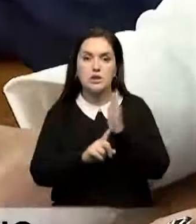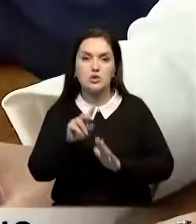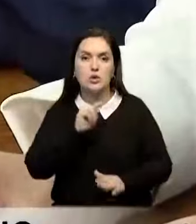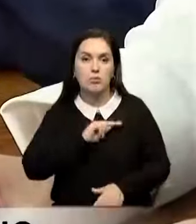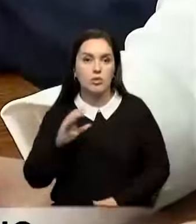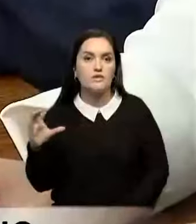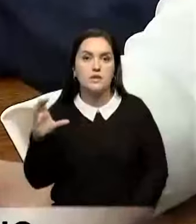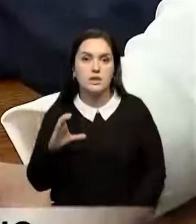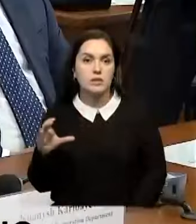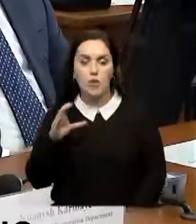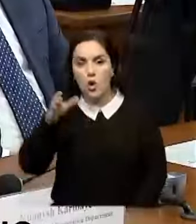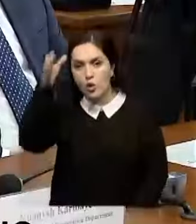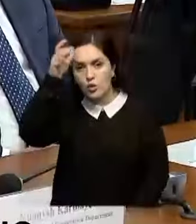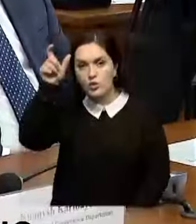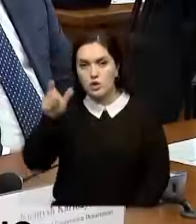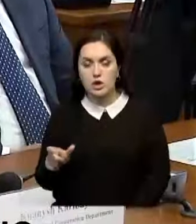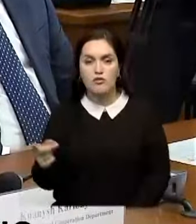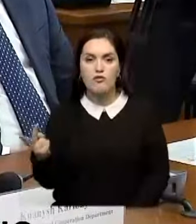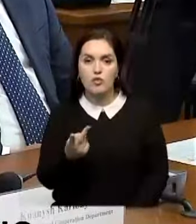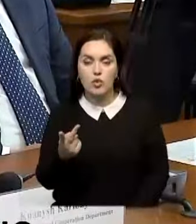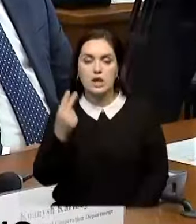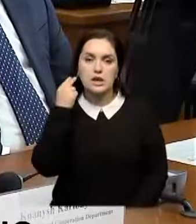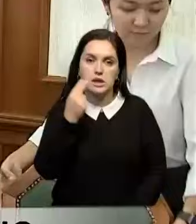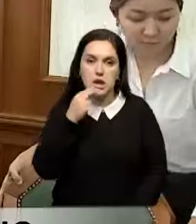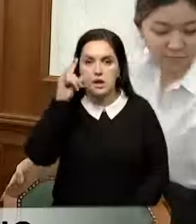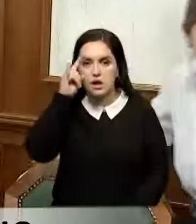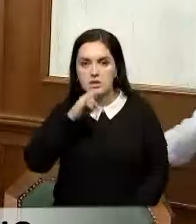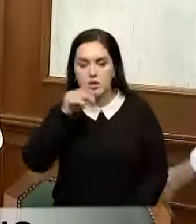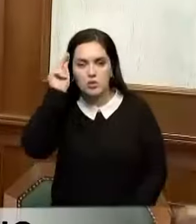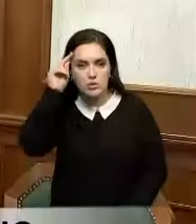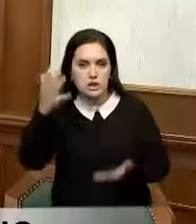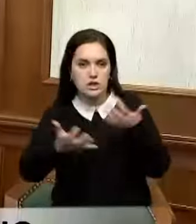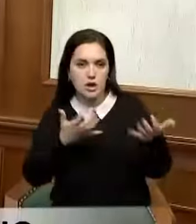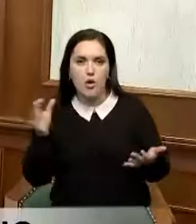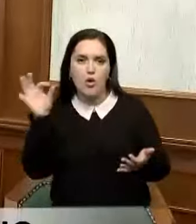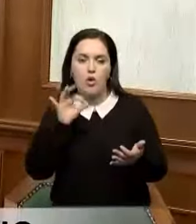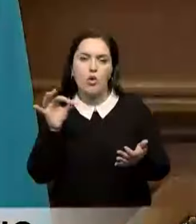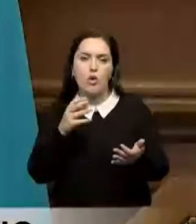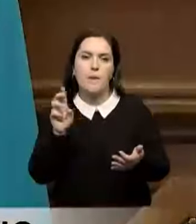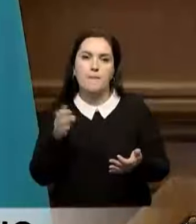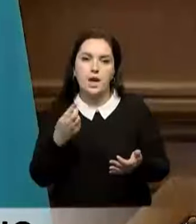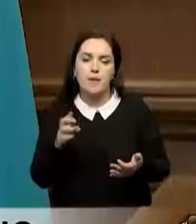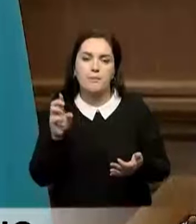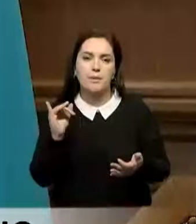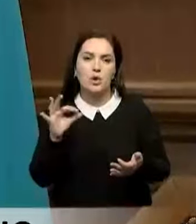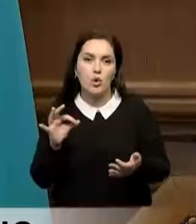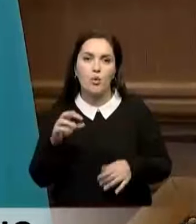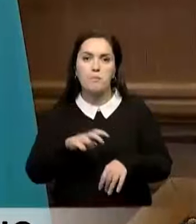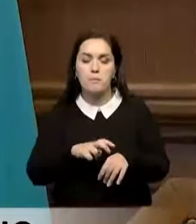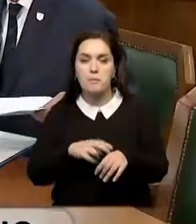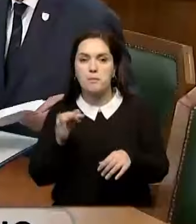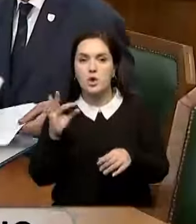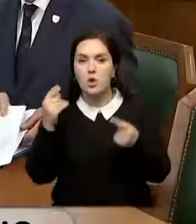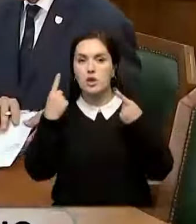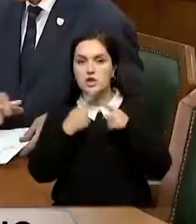центр начнет работу уже в сентябре. Ученые двух стран будут проводить исследования в области молекулярной биологии, биомедицины,